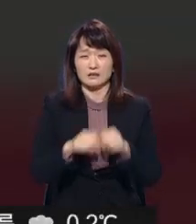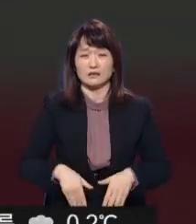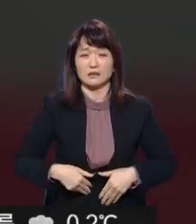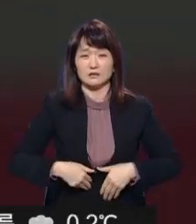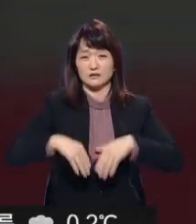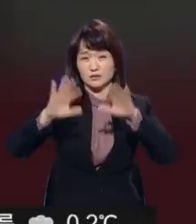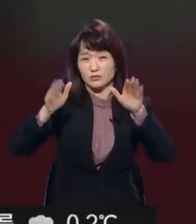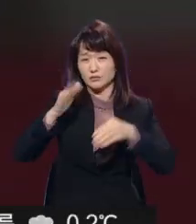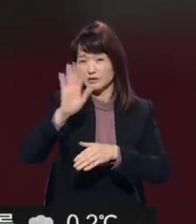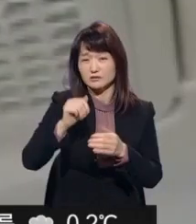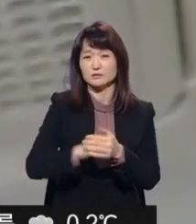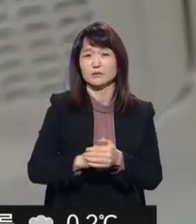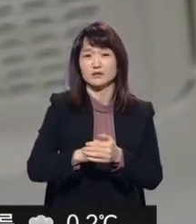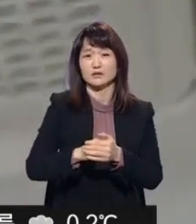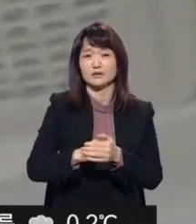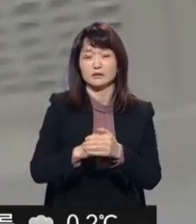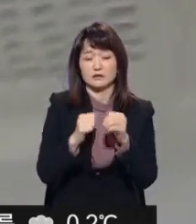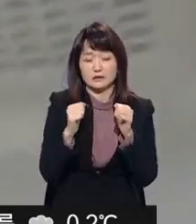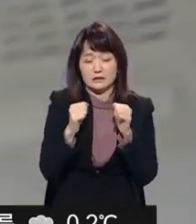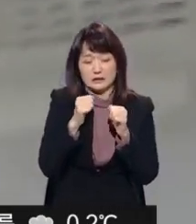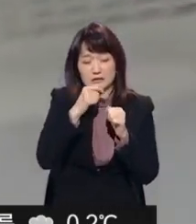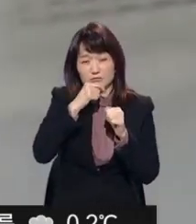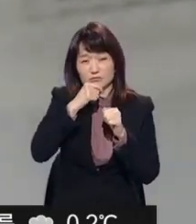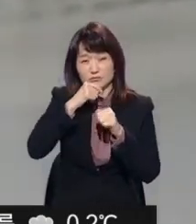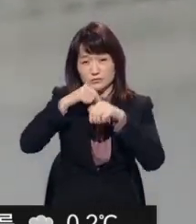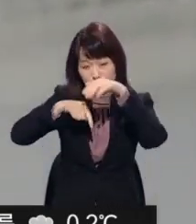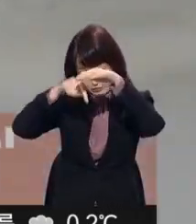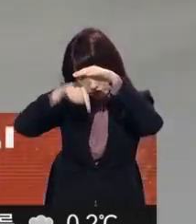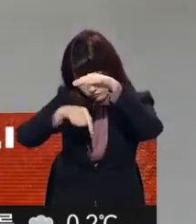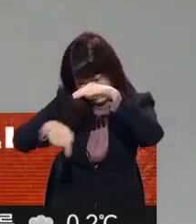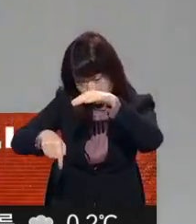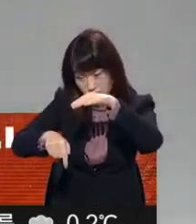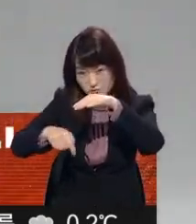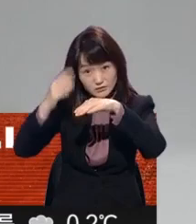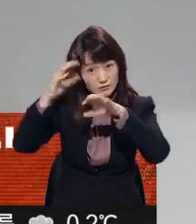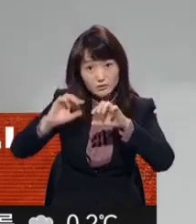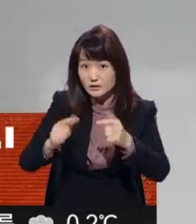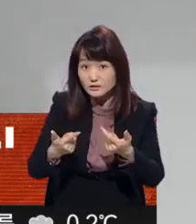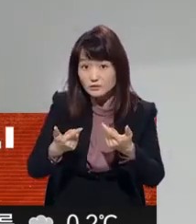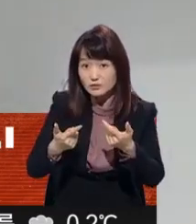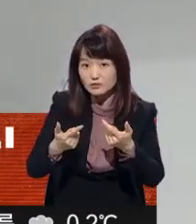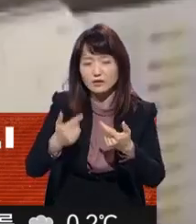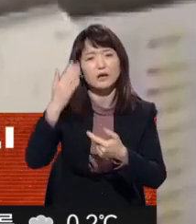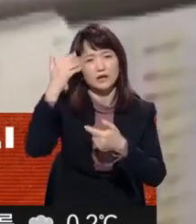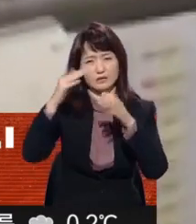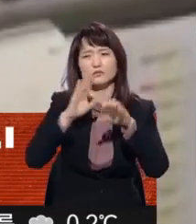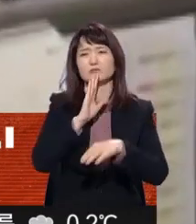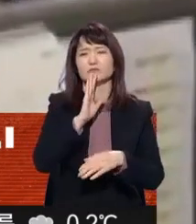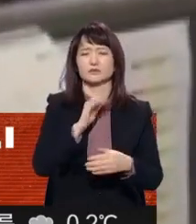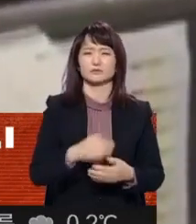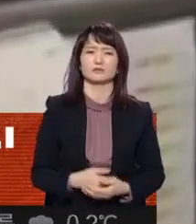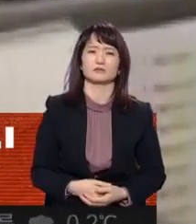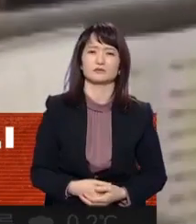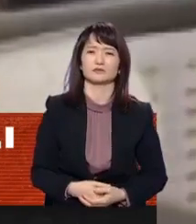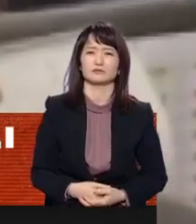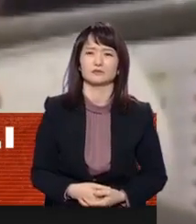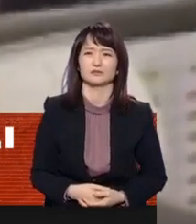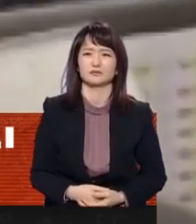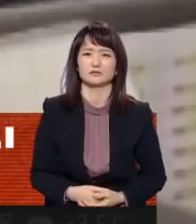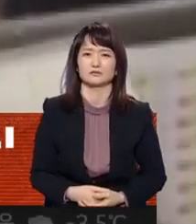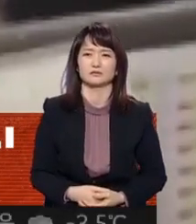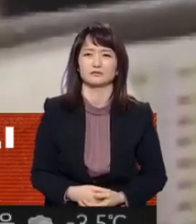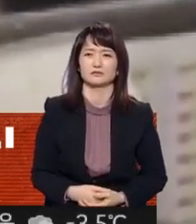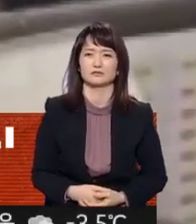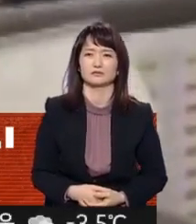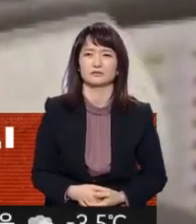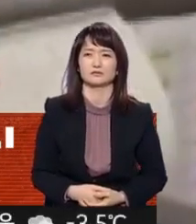나오고 거기서 찬물이 떨어지니까. 여기 우리나라 아니겠죠? 네, 또 우리나라입니다. 뭐 다른 나라 나올 리가 있겠습니까, 이 시국에. 예.